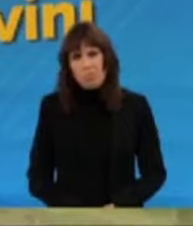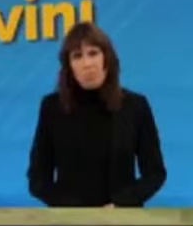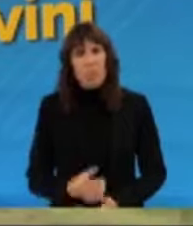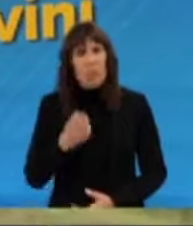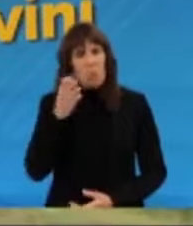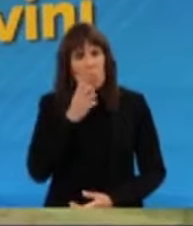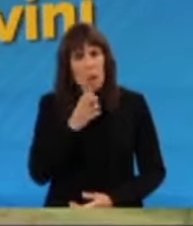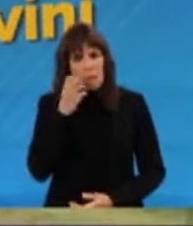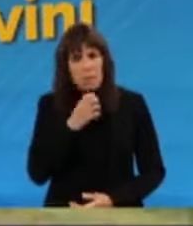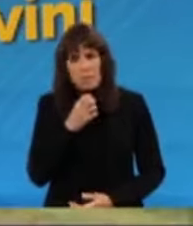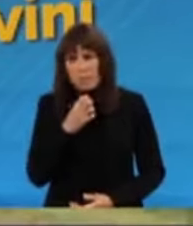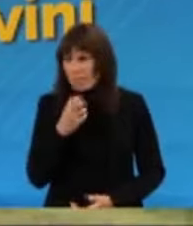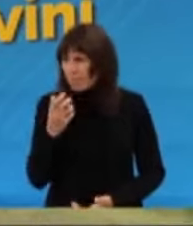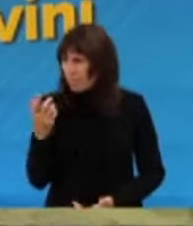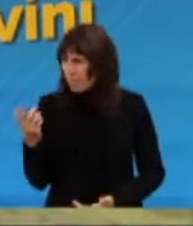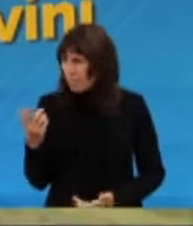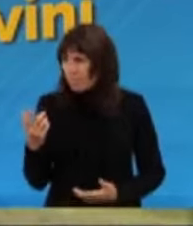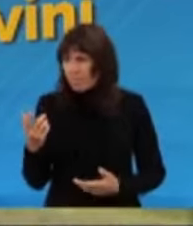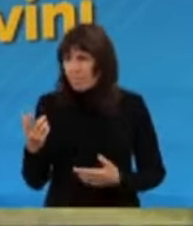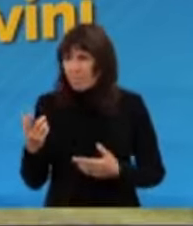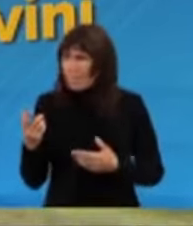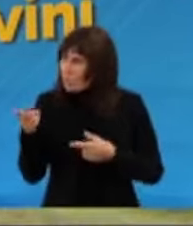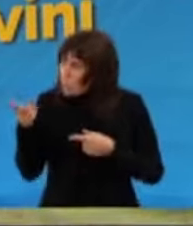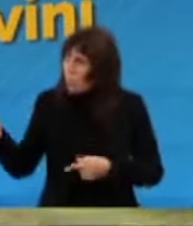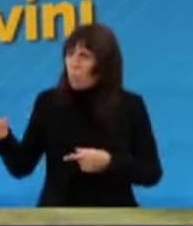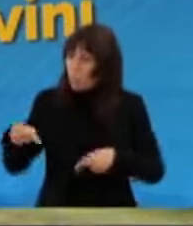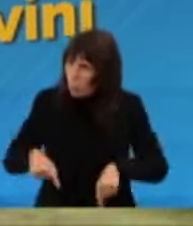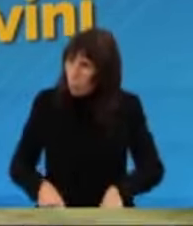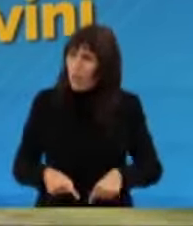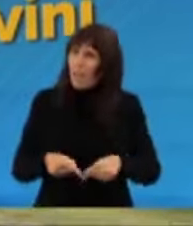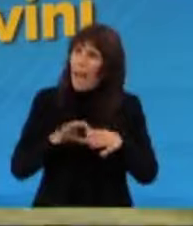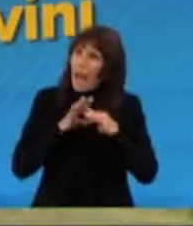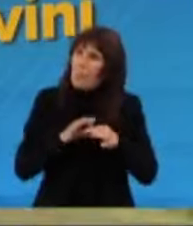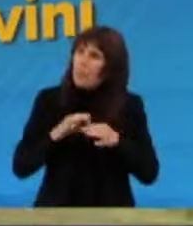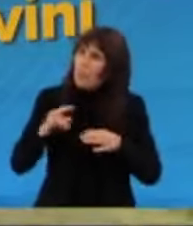hai qui vicino a te tutti i tuoi amici di tutta l'Europa.